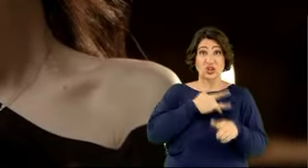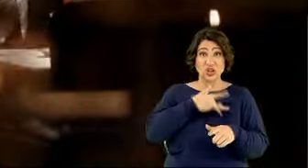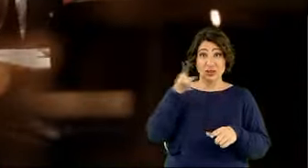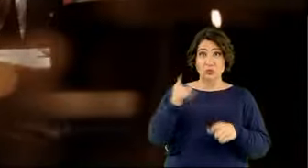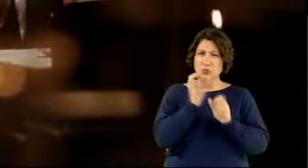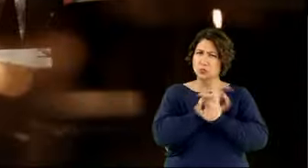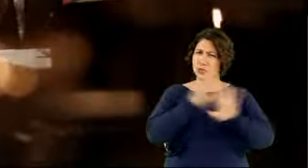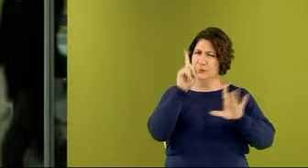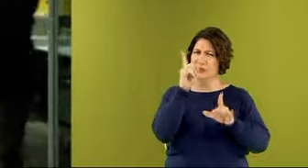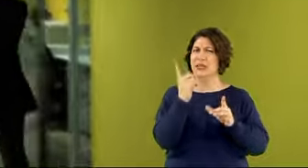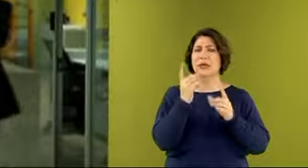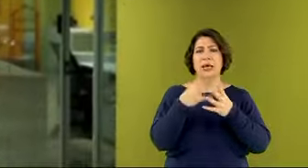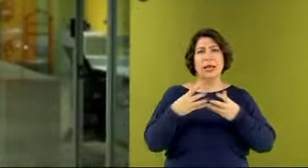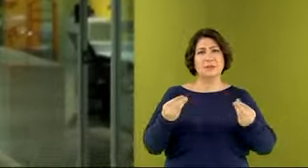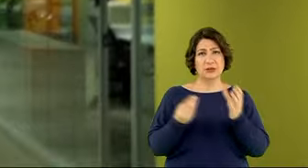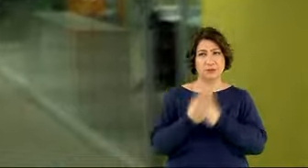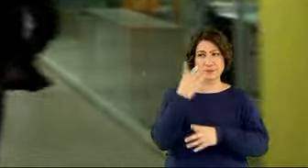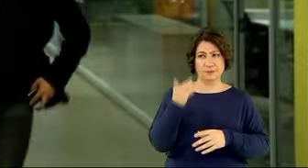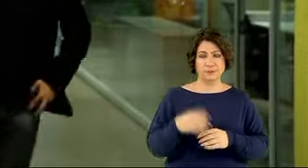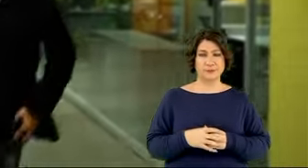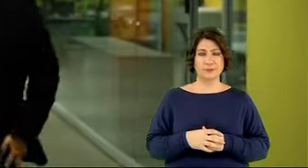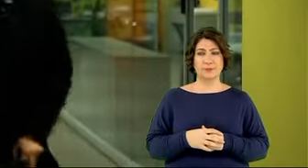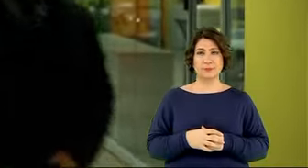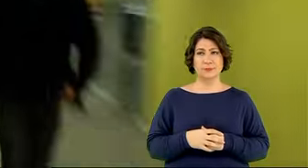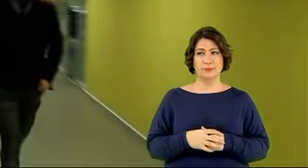bir iyileşme sağlıyor.